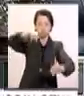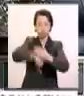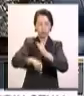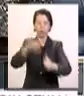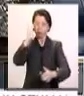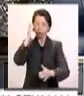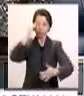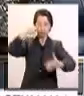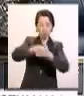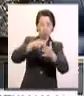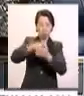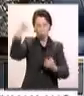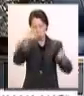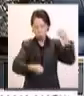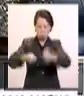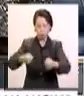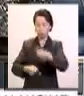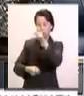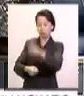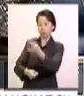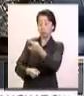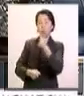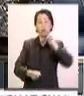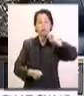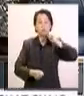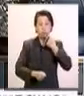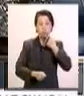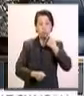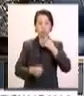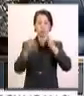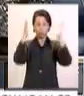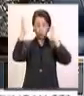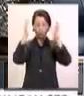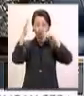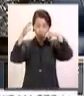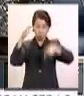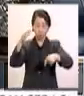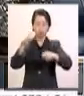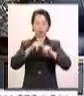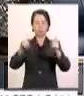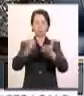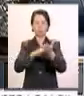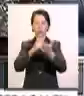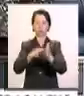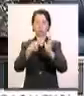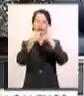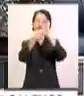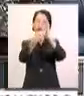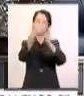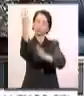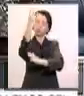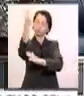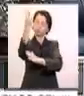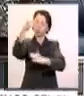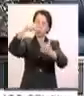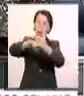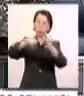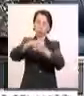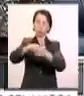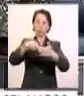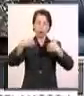tahu gangsterisme merupakan satu isu yang cukup serius, khususnya di negara kita. Jadi kadang-kadang penayangan filem ini ada